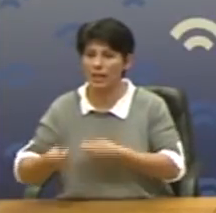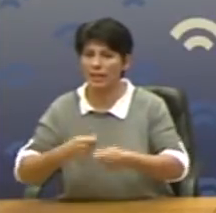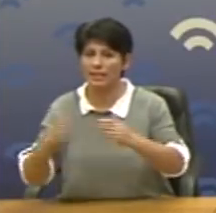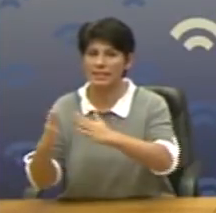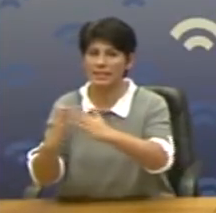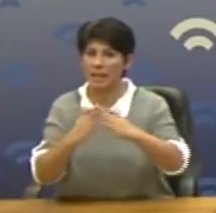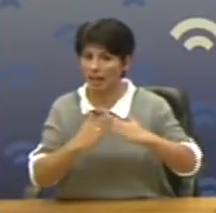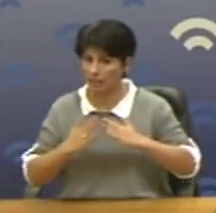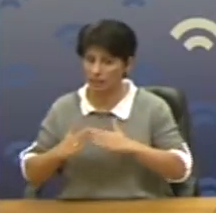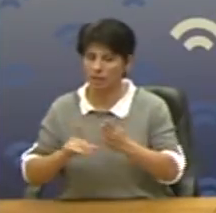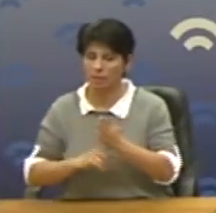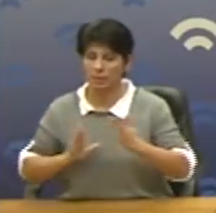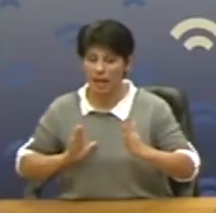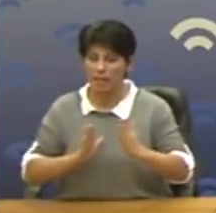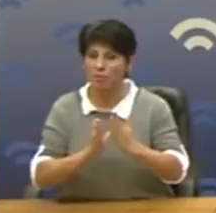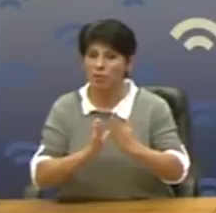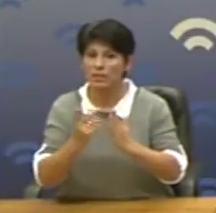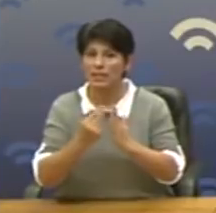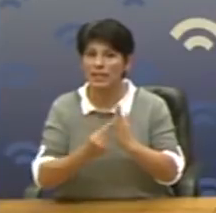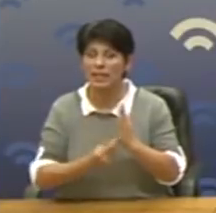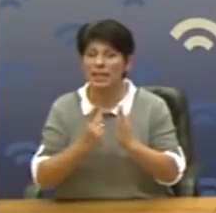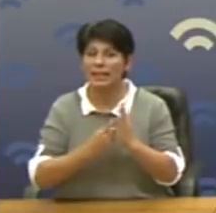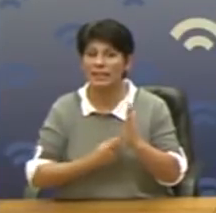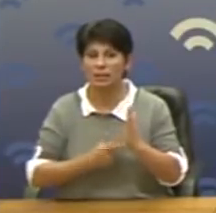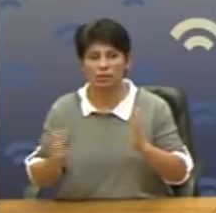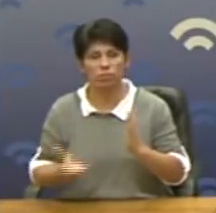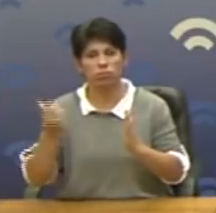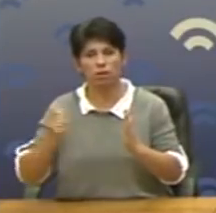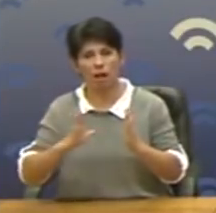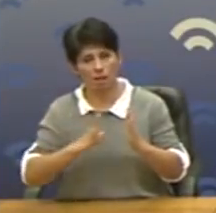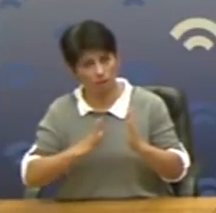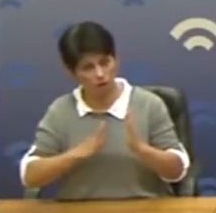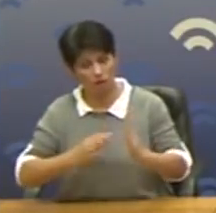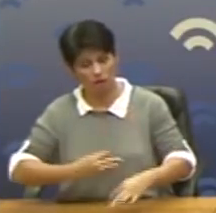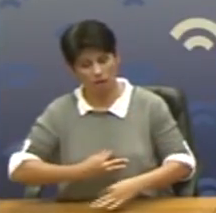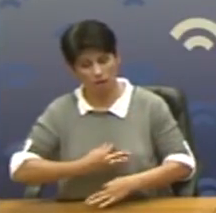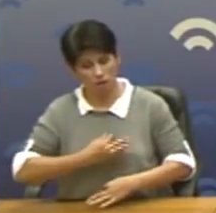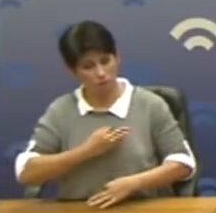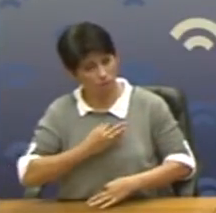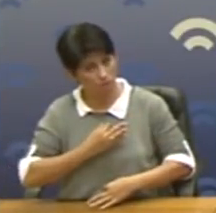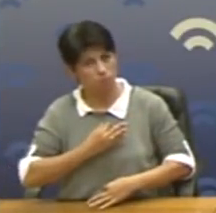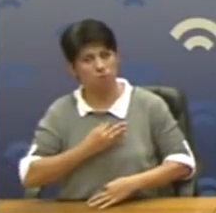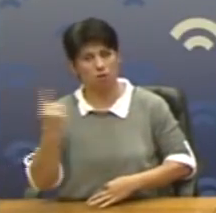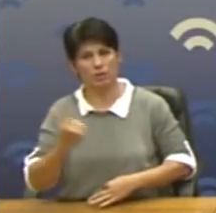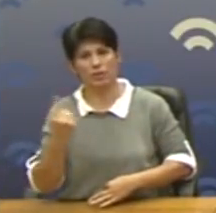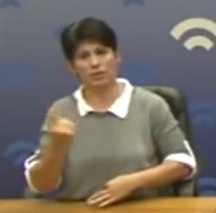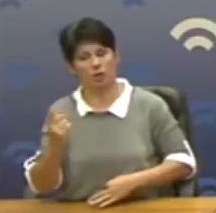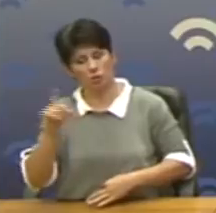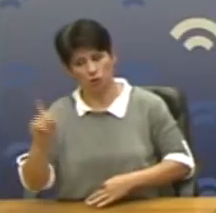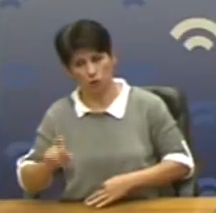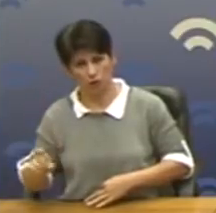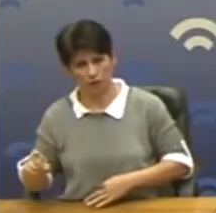να αντιμετωπιστούν με κριτήριο τη διασφάλιση ανθρώπινων αξιοπρεπών συνθήκων